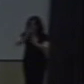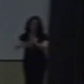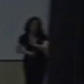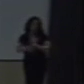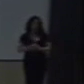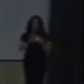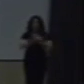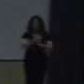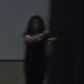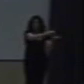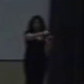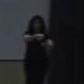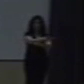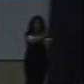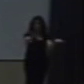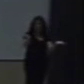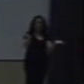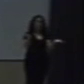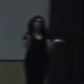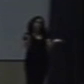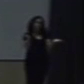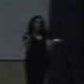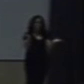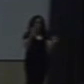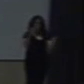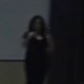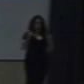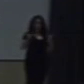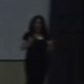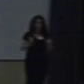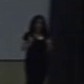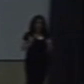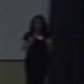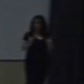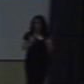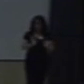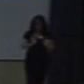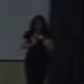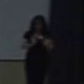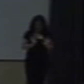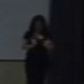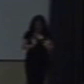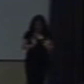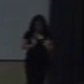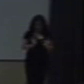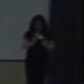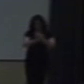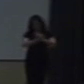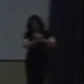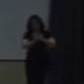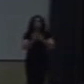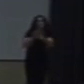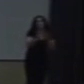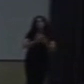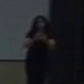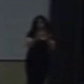no veuen clar quina és la televisió en aquest cas concret, l'estudi parla d'altres mitjans, però de